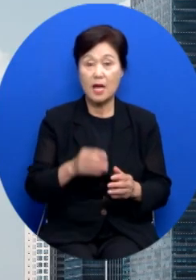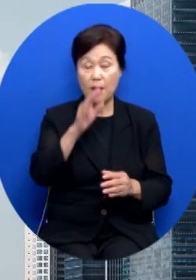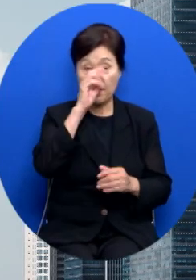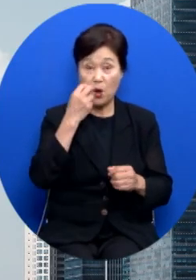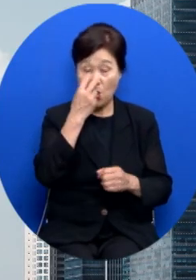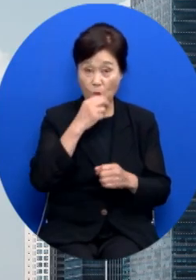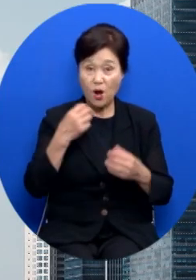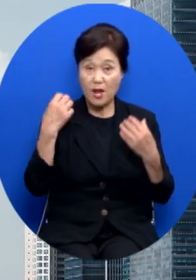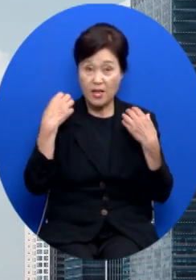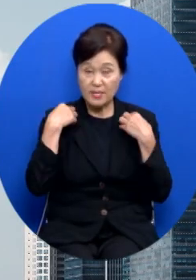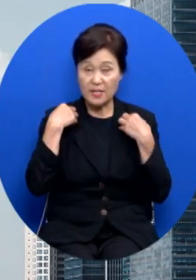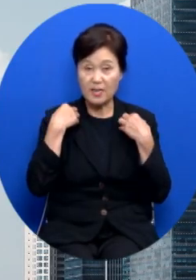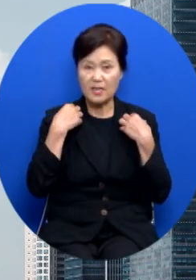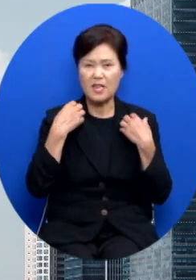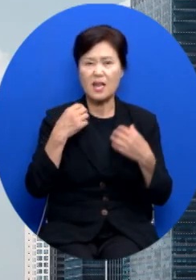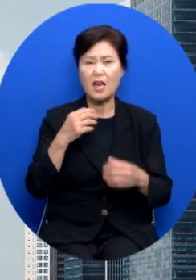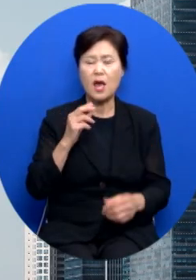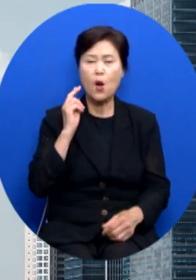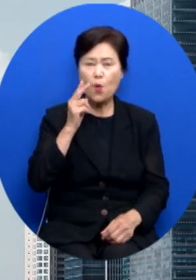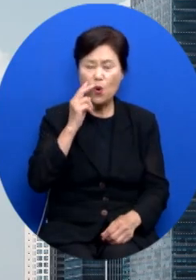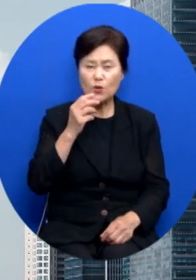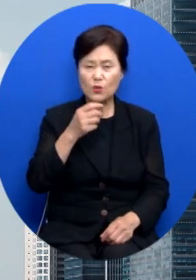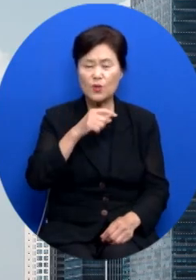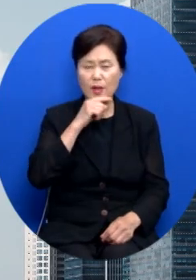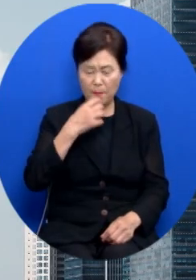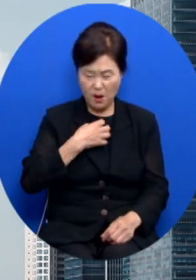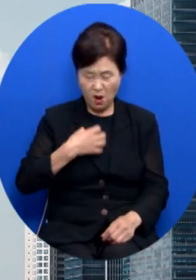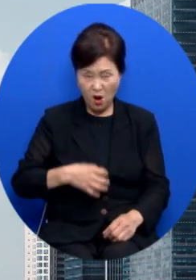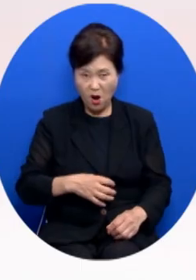질병관리청이 국내 엠폭스 대응 체계를 강화합니다.